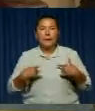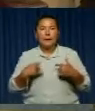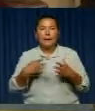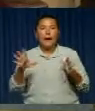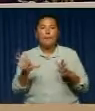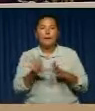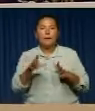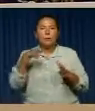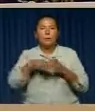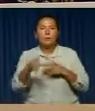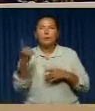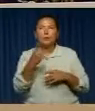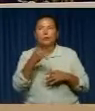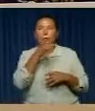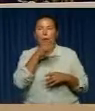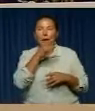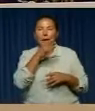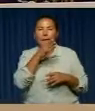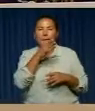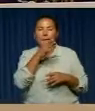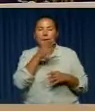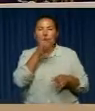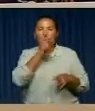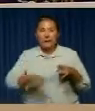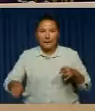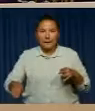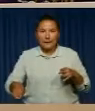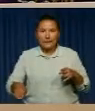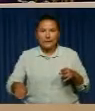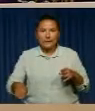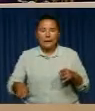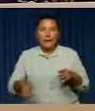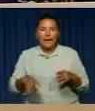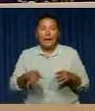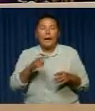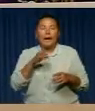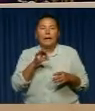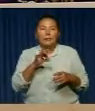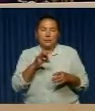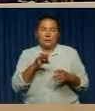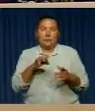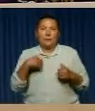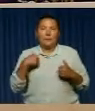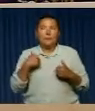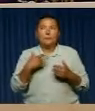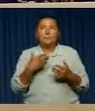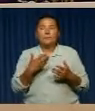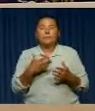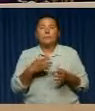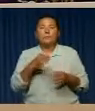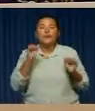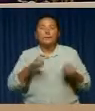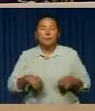деген оның біріншіден уақытын жоғалтады. Қаржысын жоғалтады. Себебі көбі деген ана